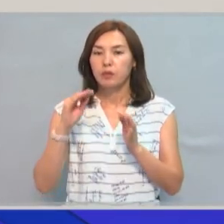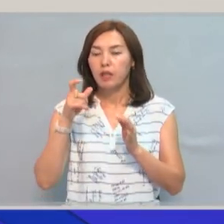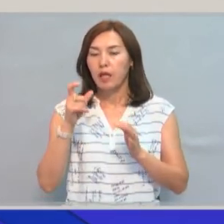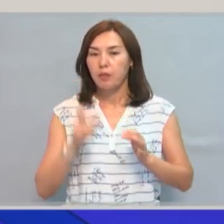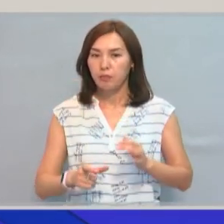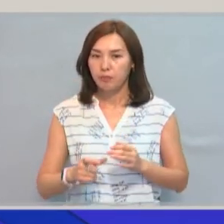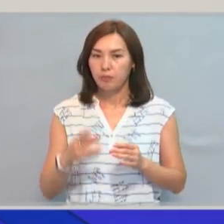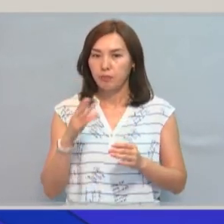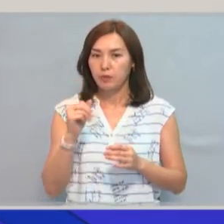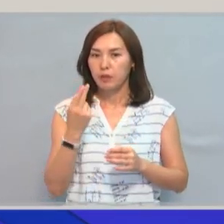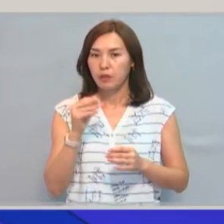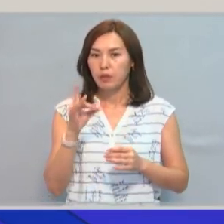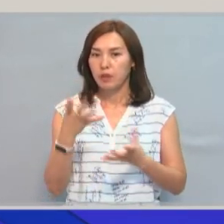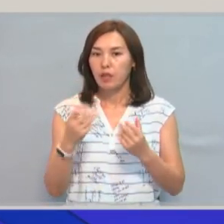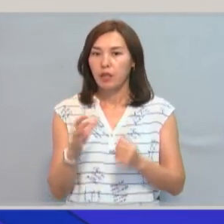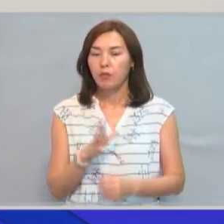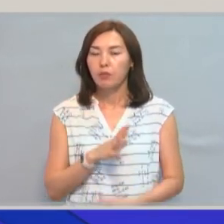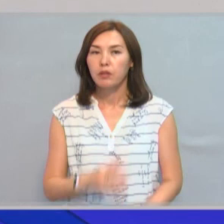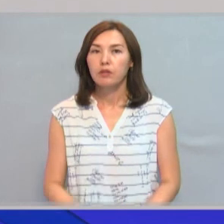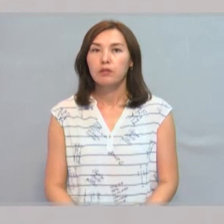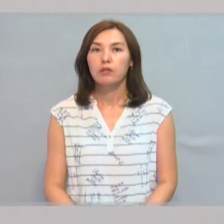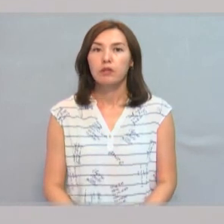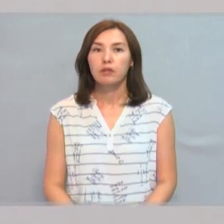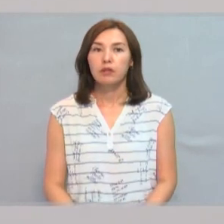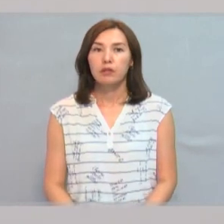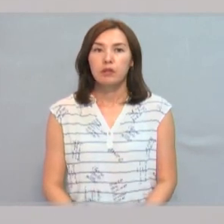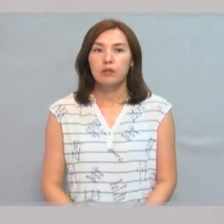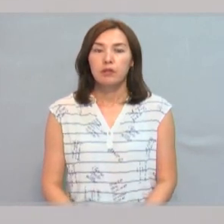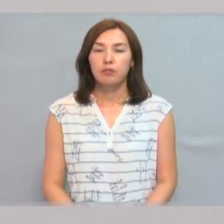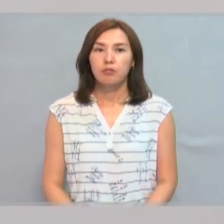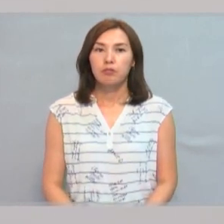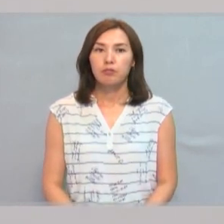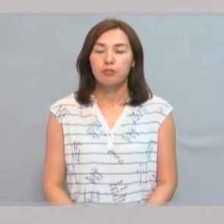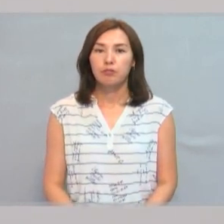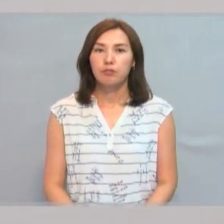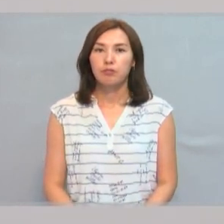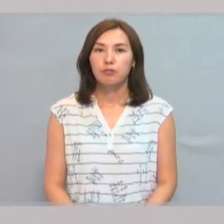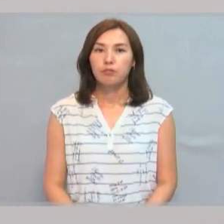астам адамнан ПТР сына ғалынған. Тұрқстан ғаласынан айгерімді өтпе қызы Гүлмаржа Молдадос. Жаңалықтар.